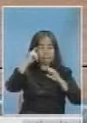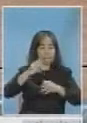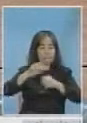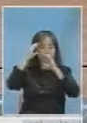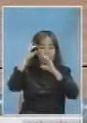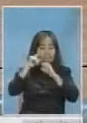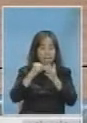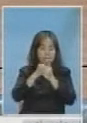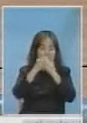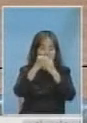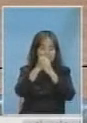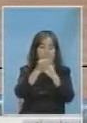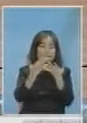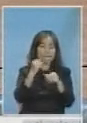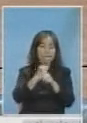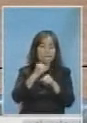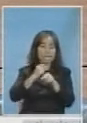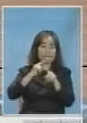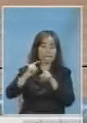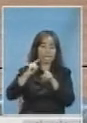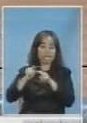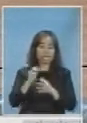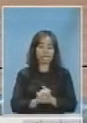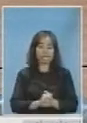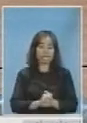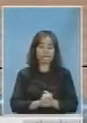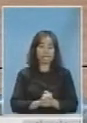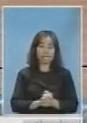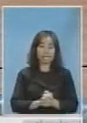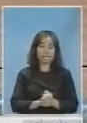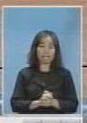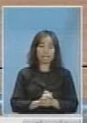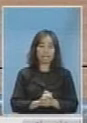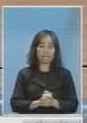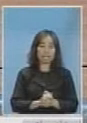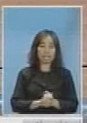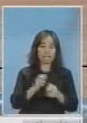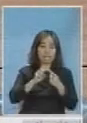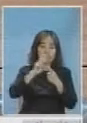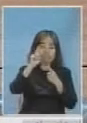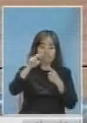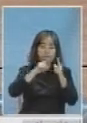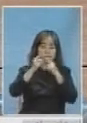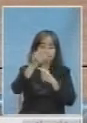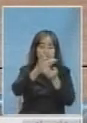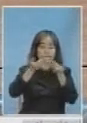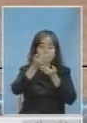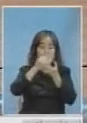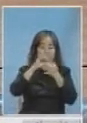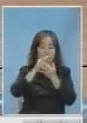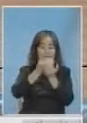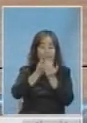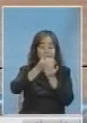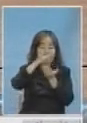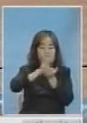ผลักดันไปปฏิบัตินะครับเรื่องที่สองหลายท่านได้พูดถึงเรื่องงบประมาณทางด้านการทุ